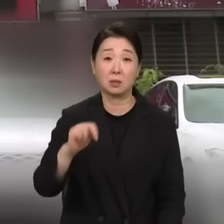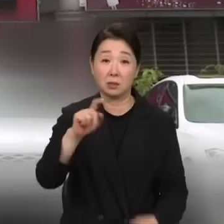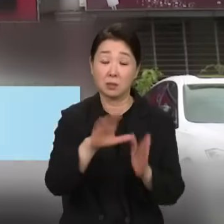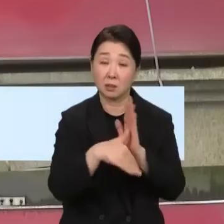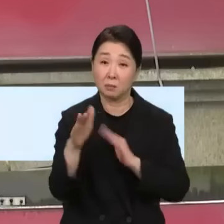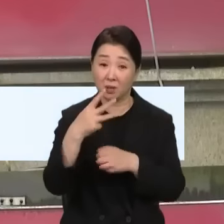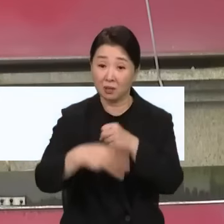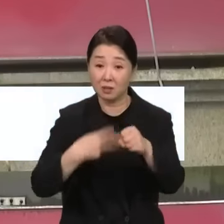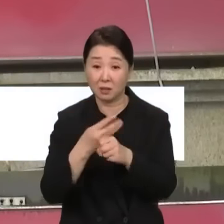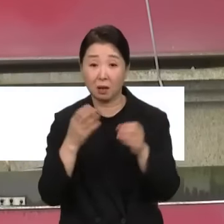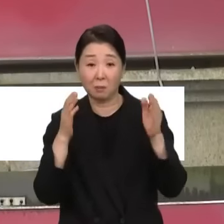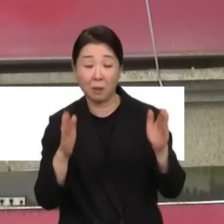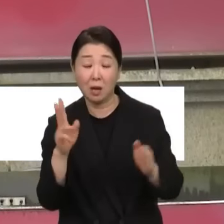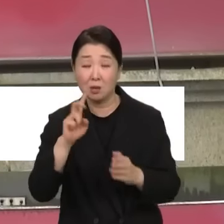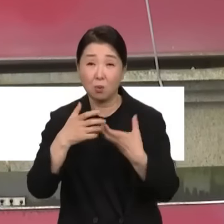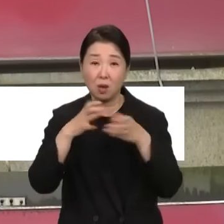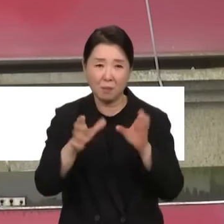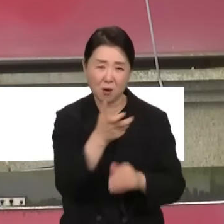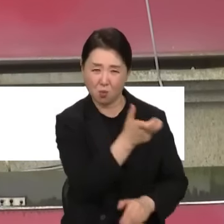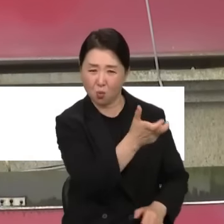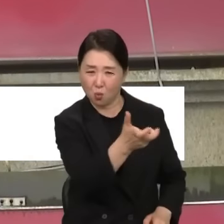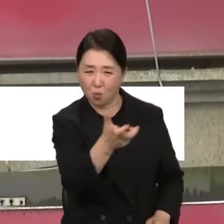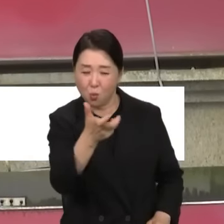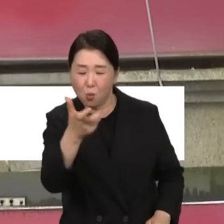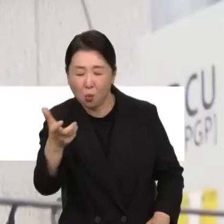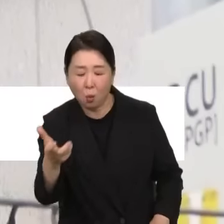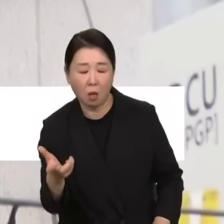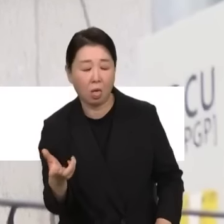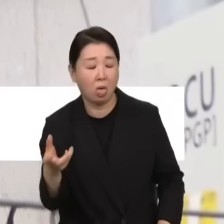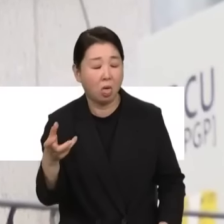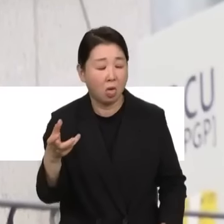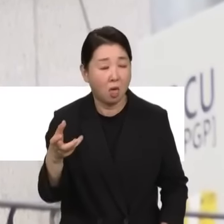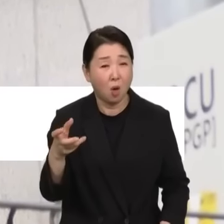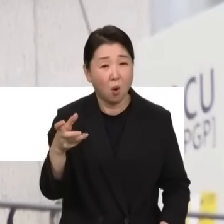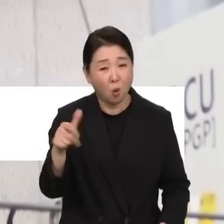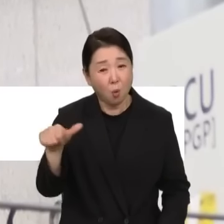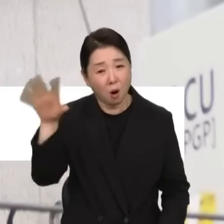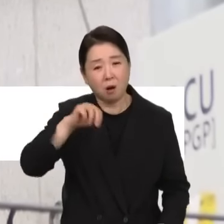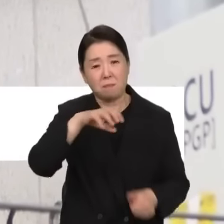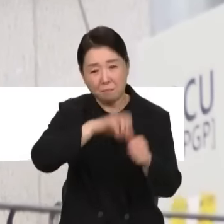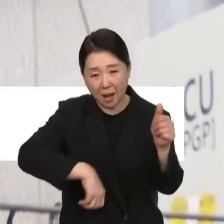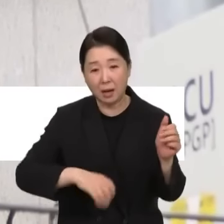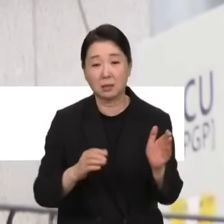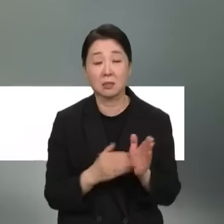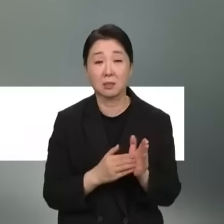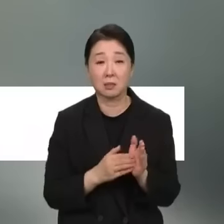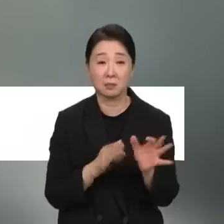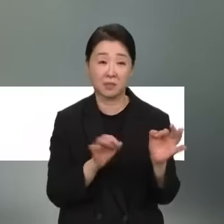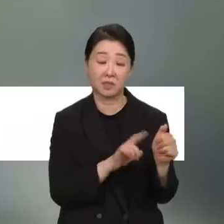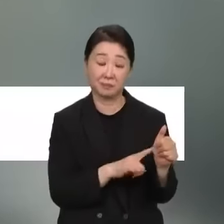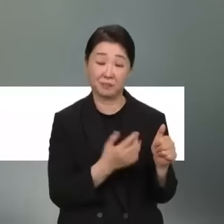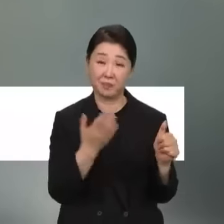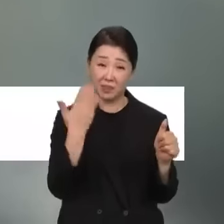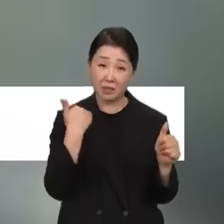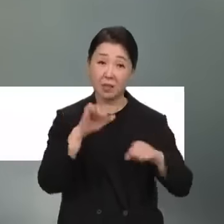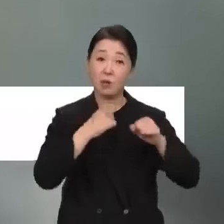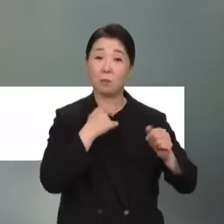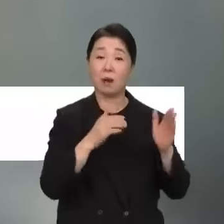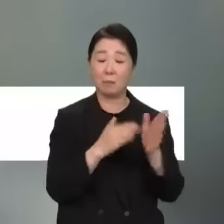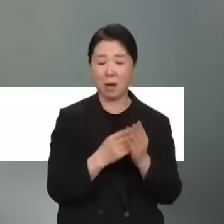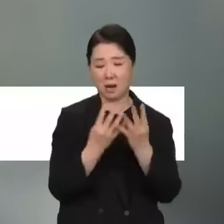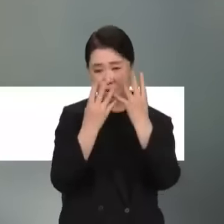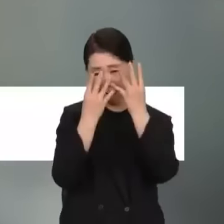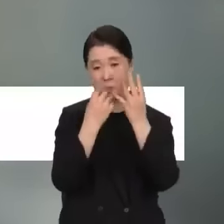2021년부터 3년 동안 노래방 수십 곳이 5억 원가량을 뜯겼습니다. 김 씨는 전에도 이런 짓을 하다